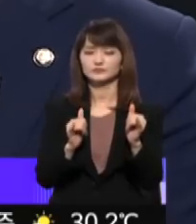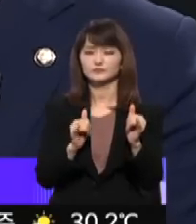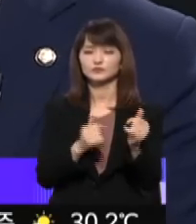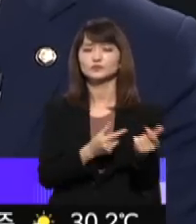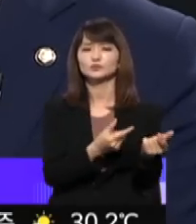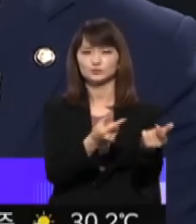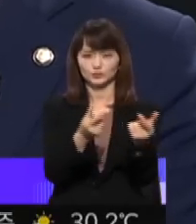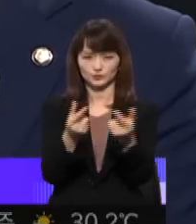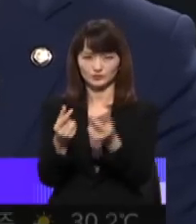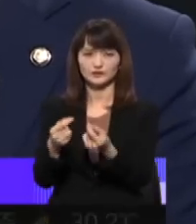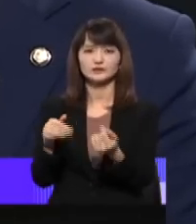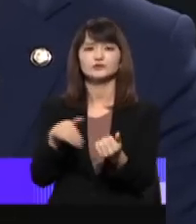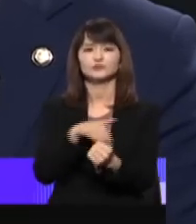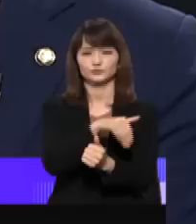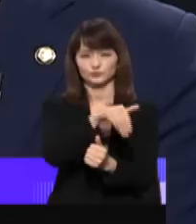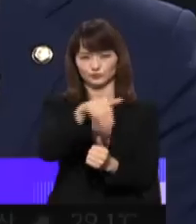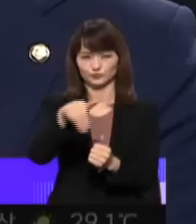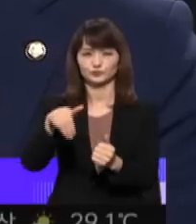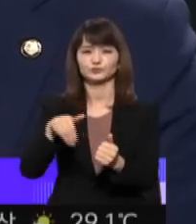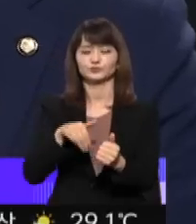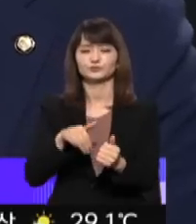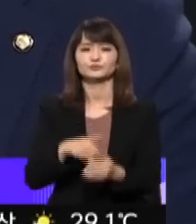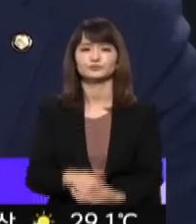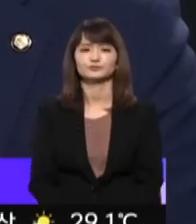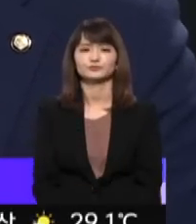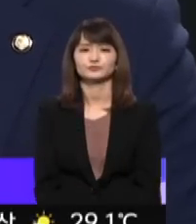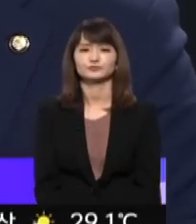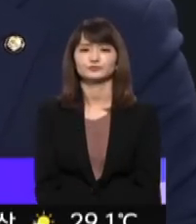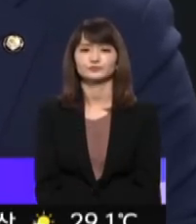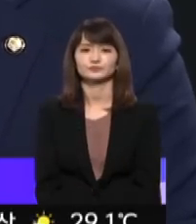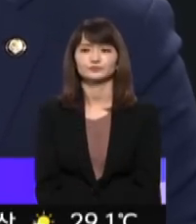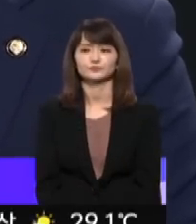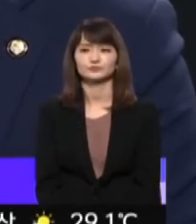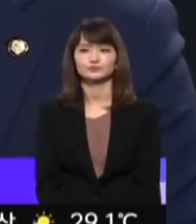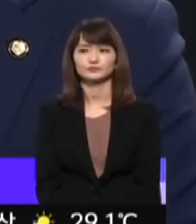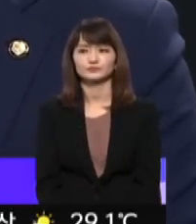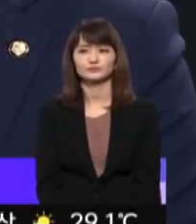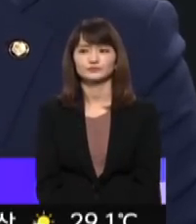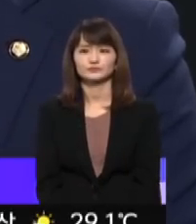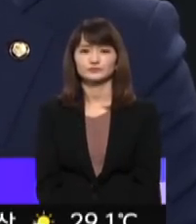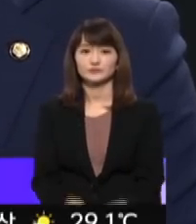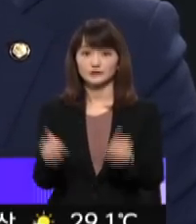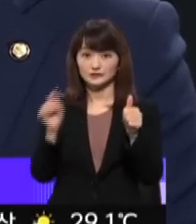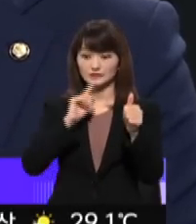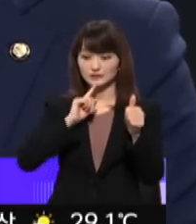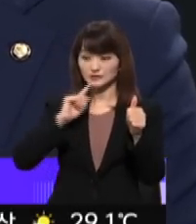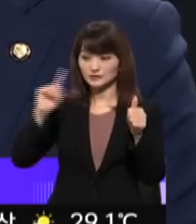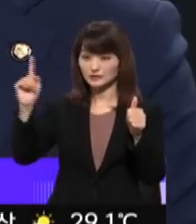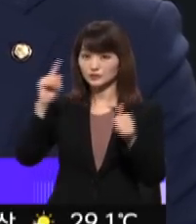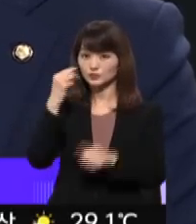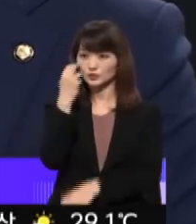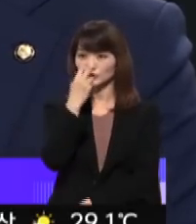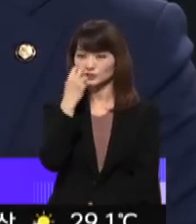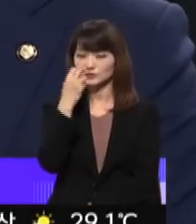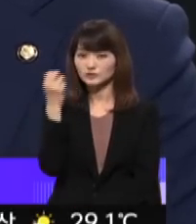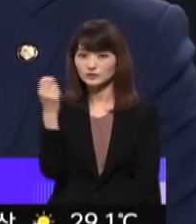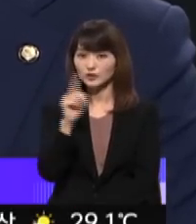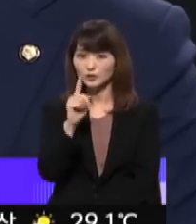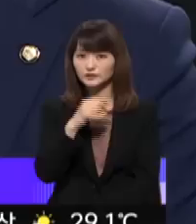제 생각에는 뭐 부인하려고 그래도 부인하기 어려울 것 같은데 뭐 단순히 기소나 수사뿐만이 아니라 그